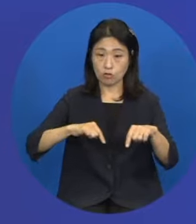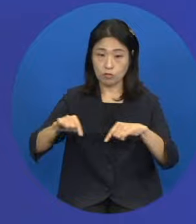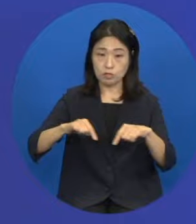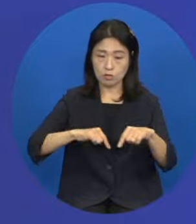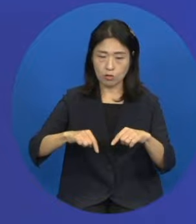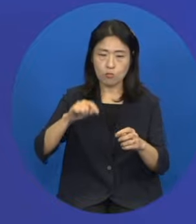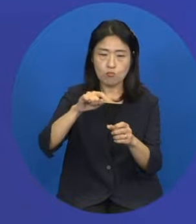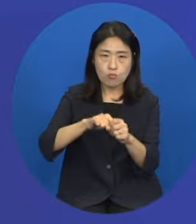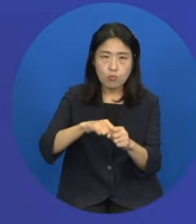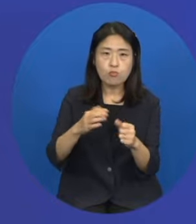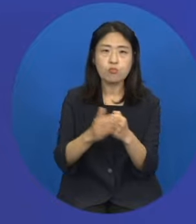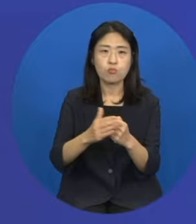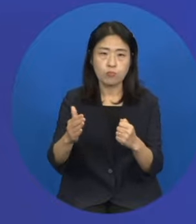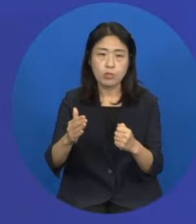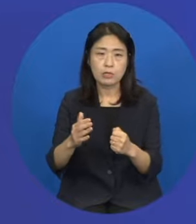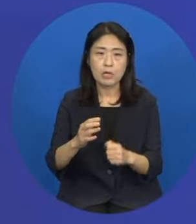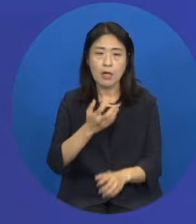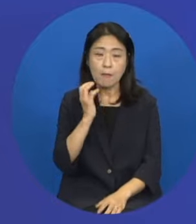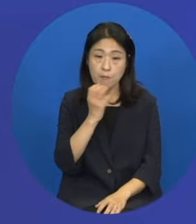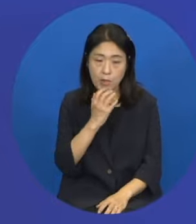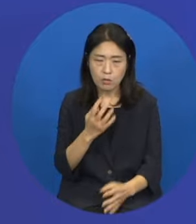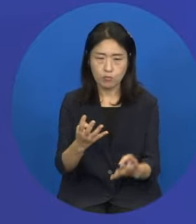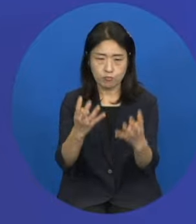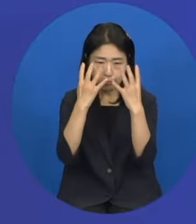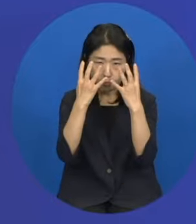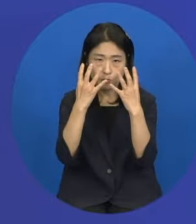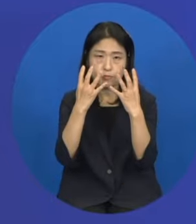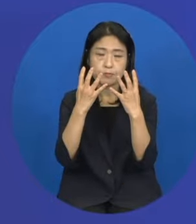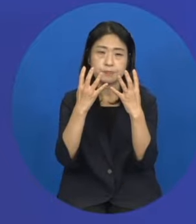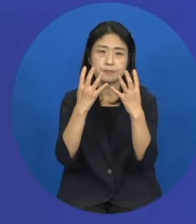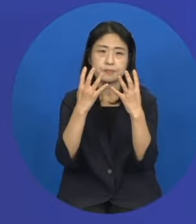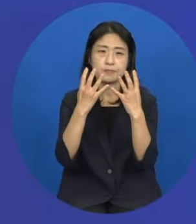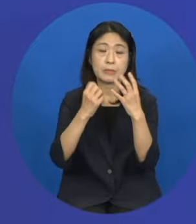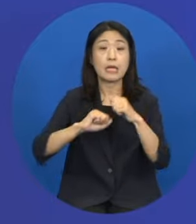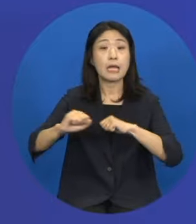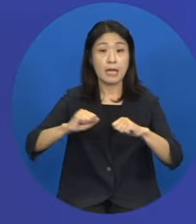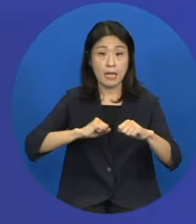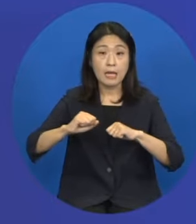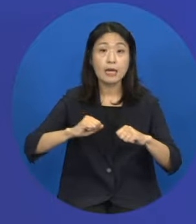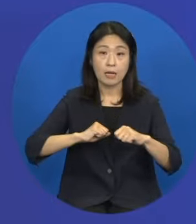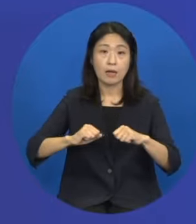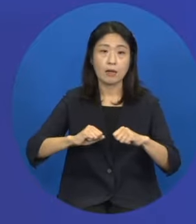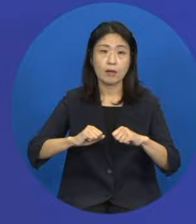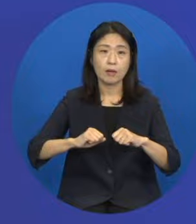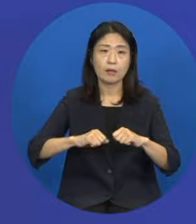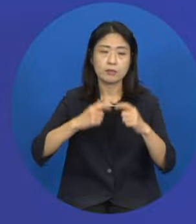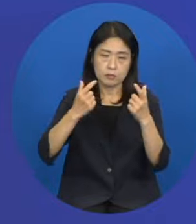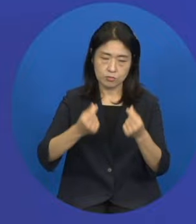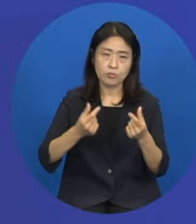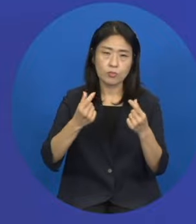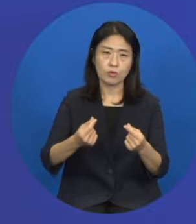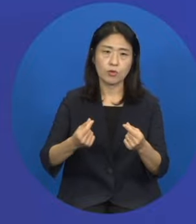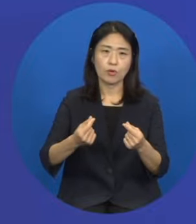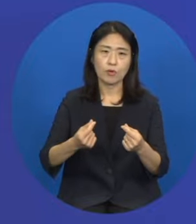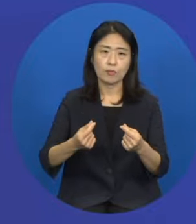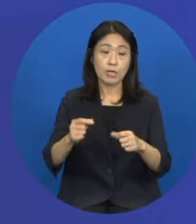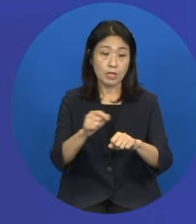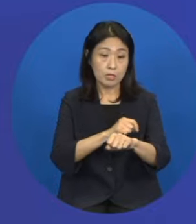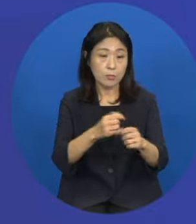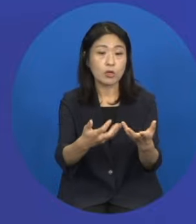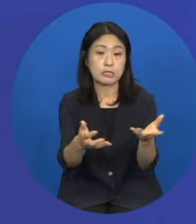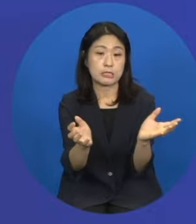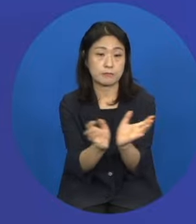때문에 베드로를 가두고 그런 일을 행했던 것처럼 오늘날에도 특정 그룹을 만족시키기